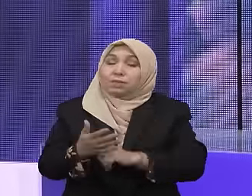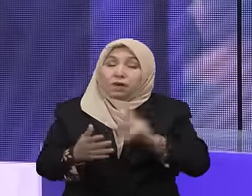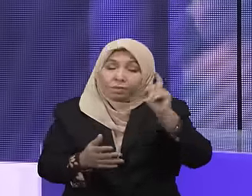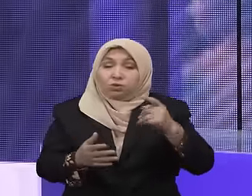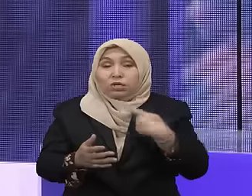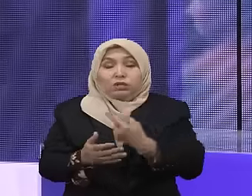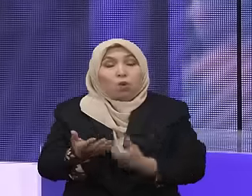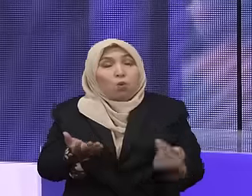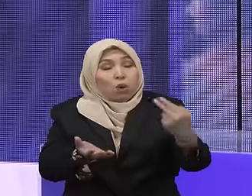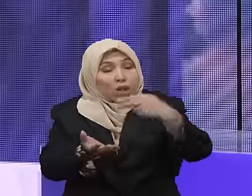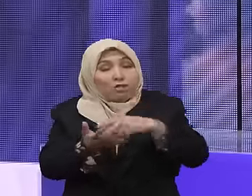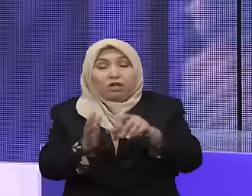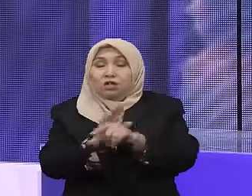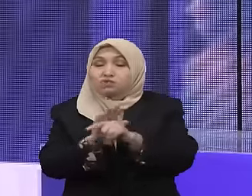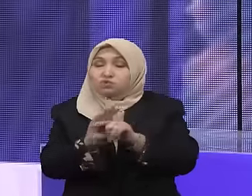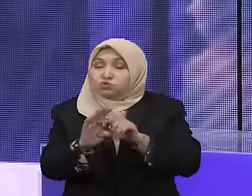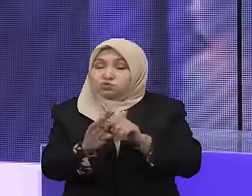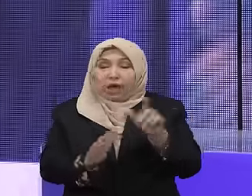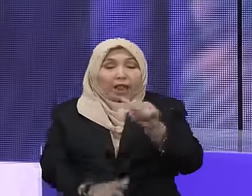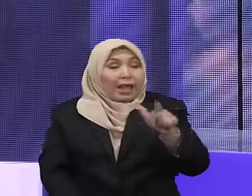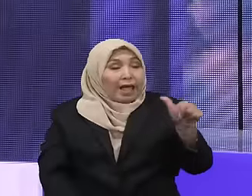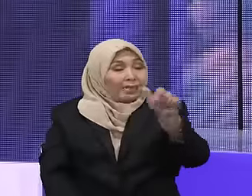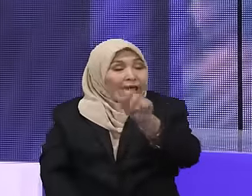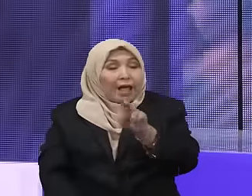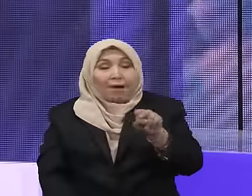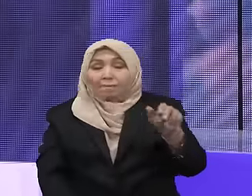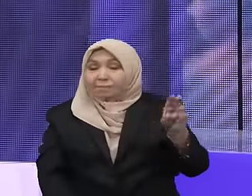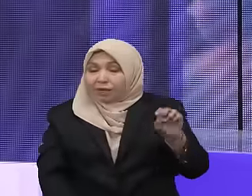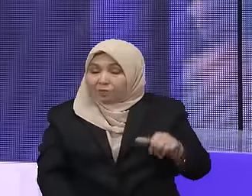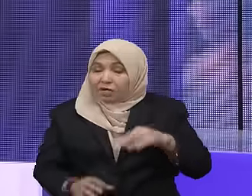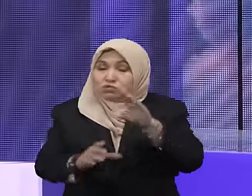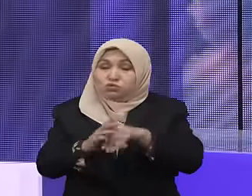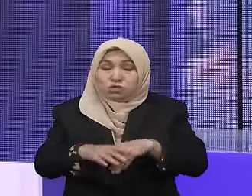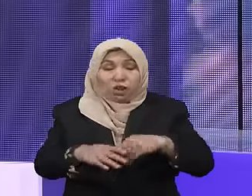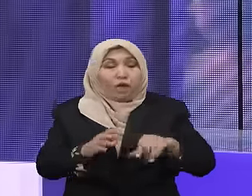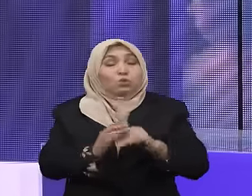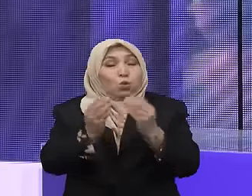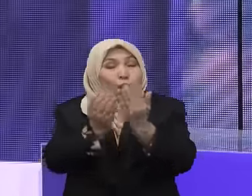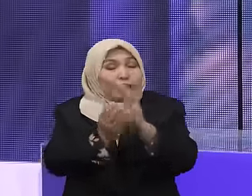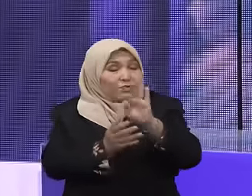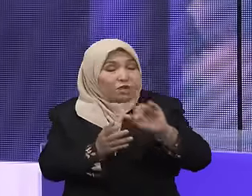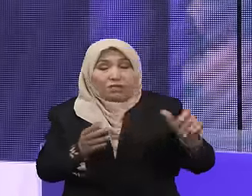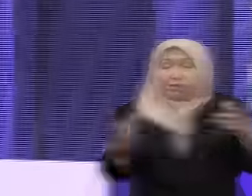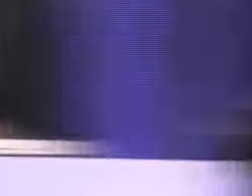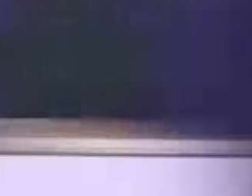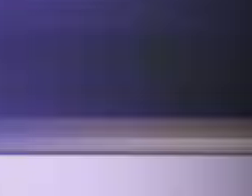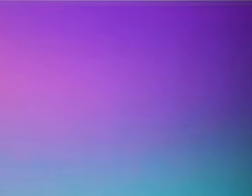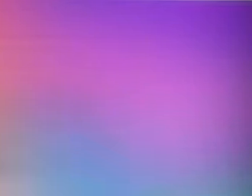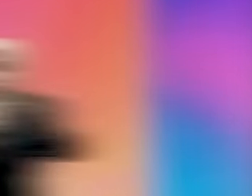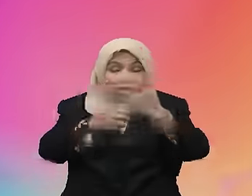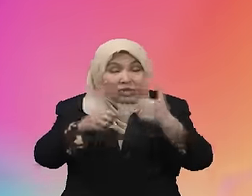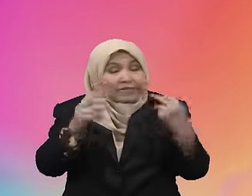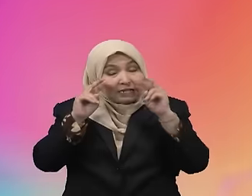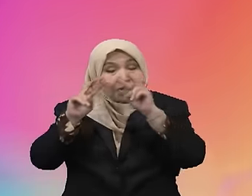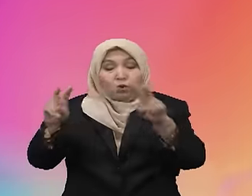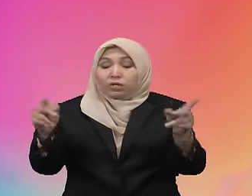ulang daripada surah Al-An'am yang masuk ke dalam doa iftitah kita dan membawa pada resolusi pada hari ini, kita saksikan.